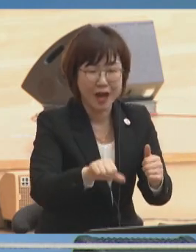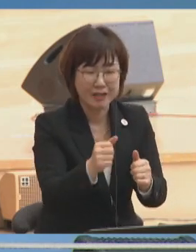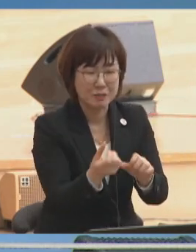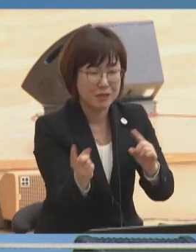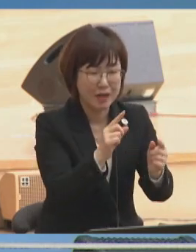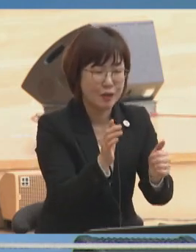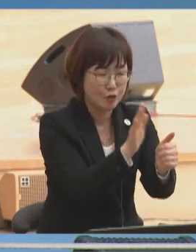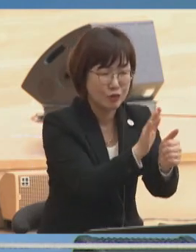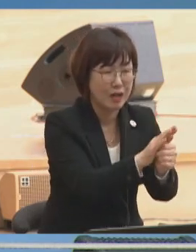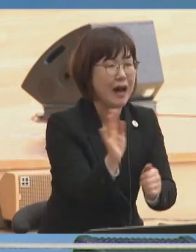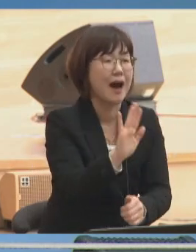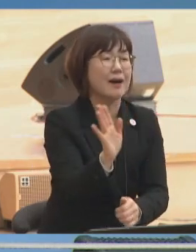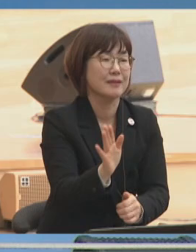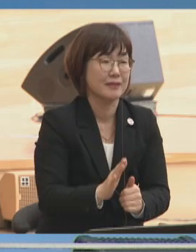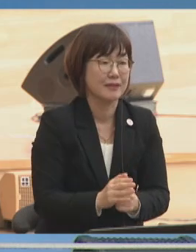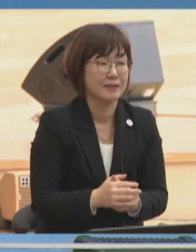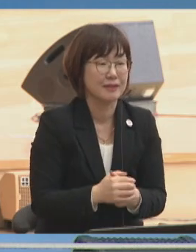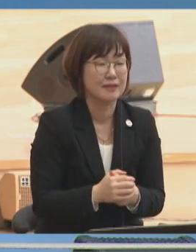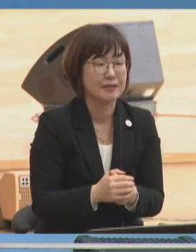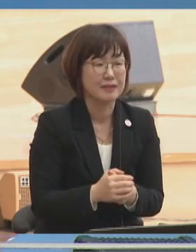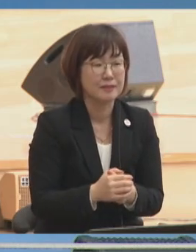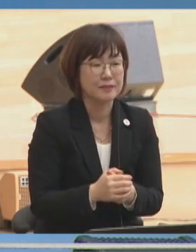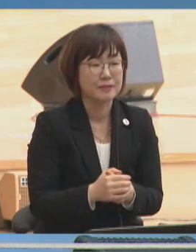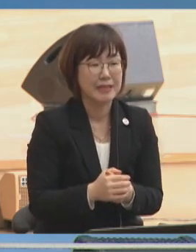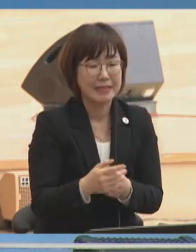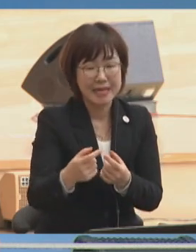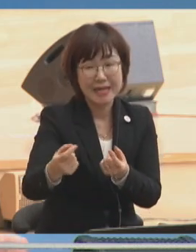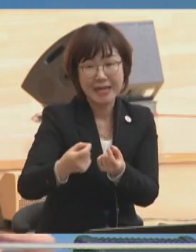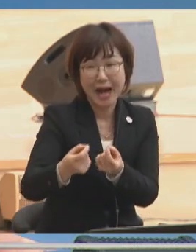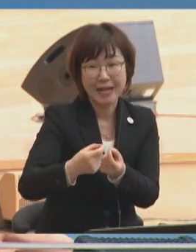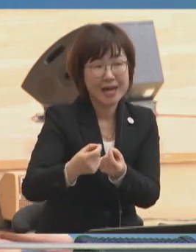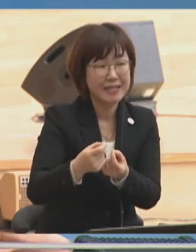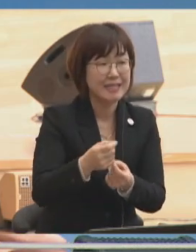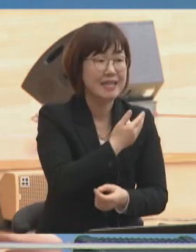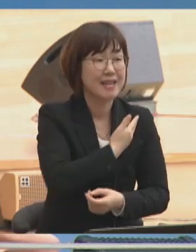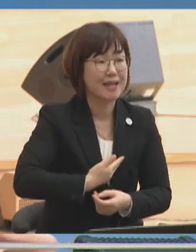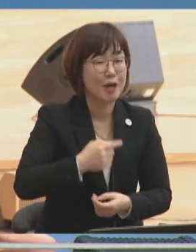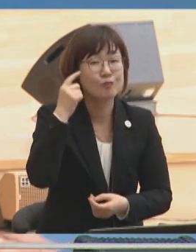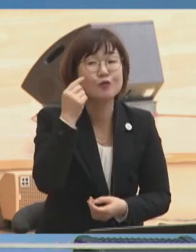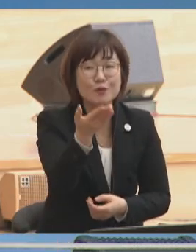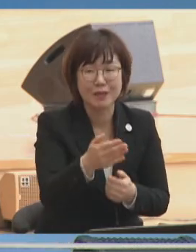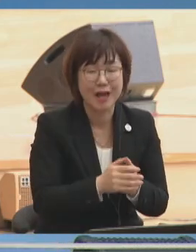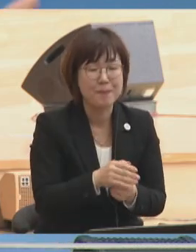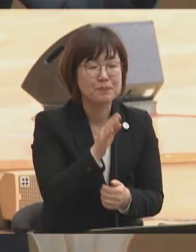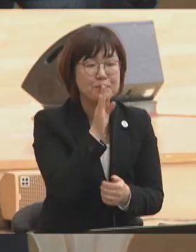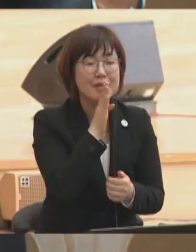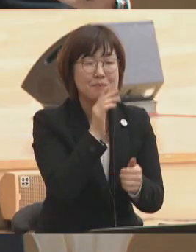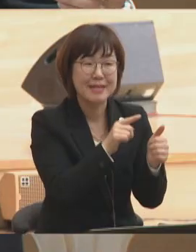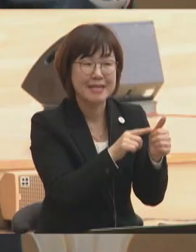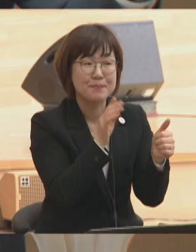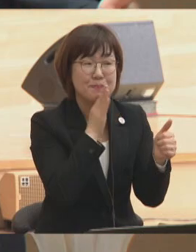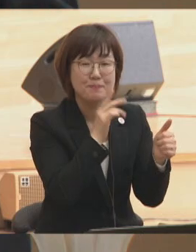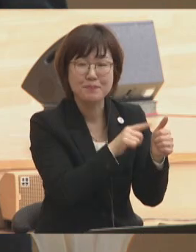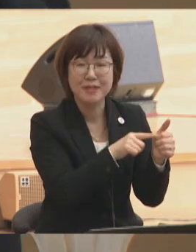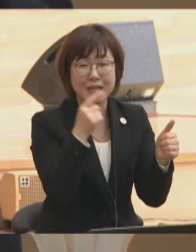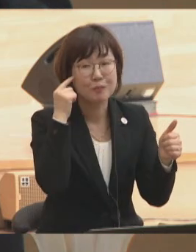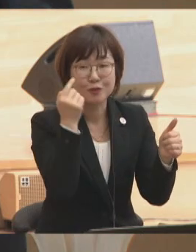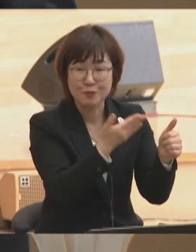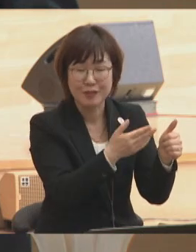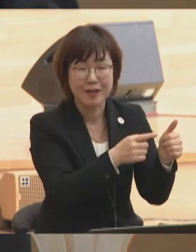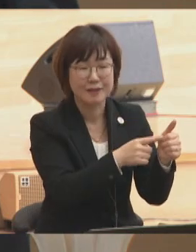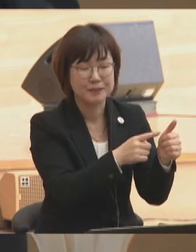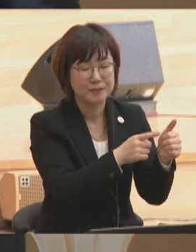게 아닌 거예요. 옆에 있는 제자들에게 물어요. 빌립이란 제자에게 물어요. 뭐라고